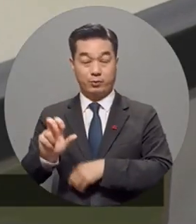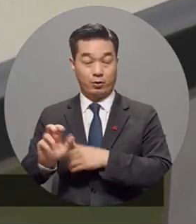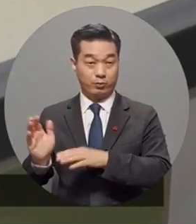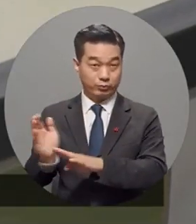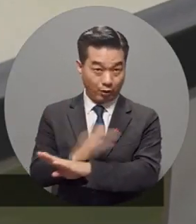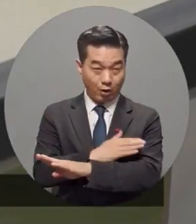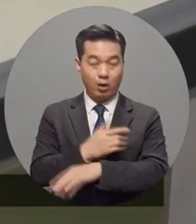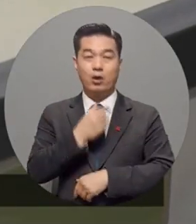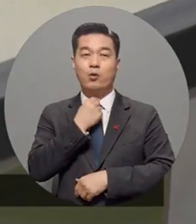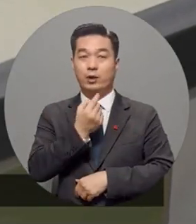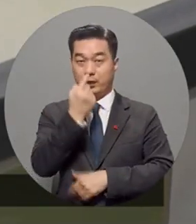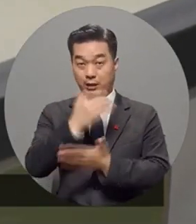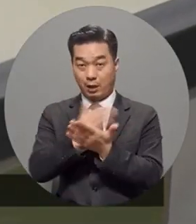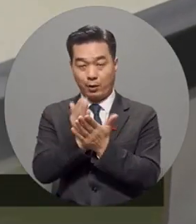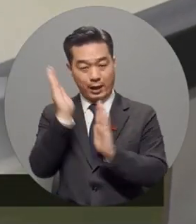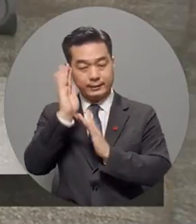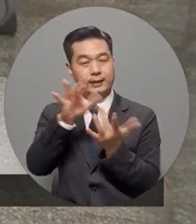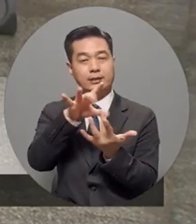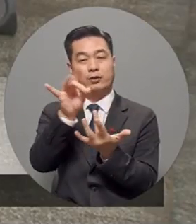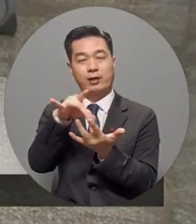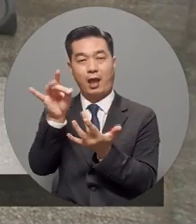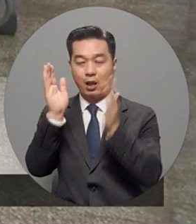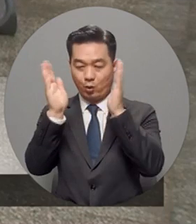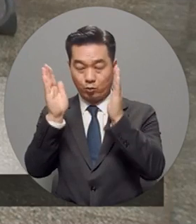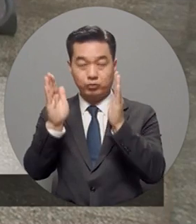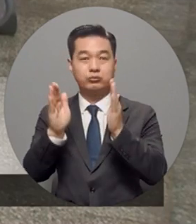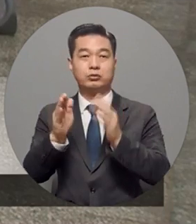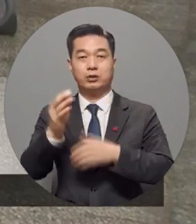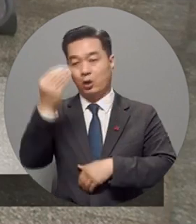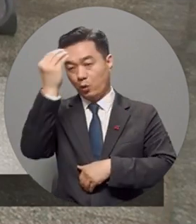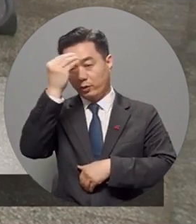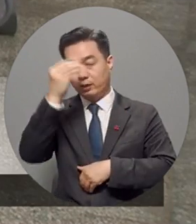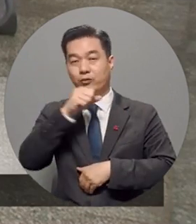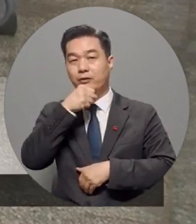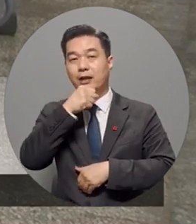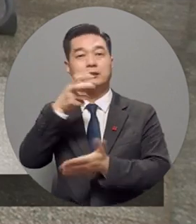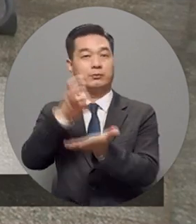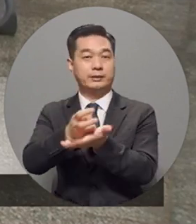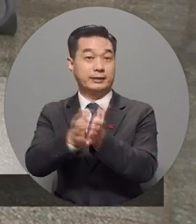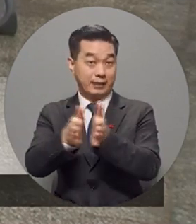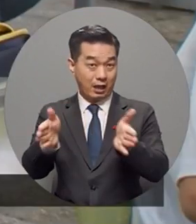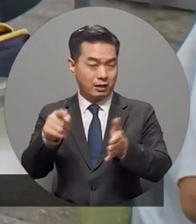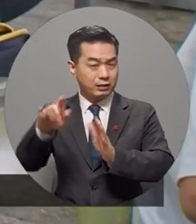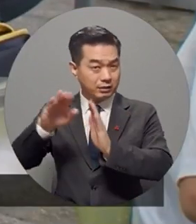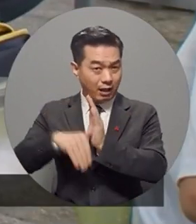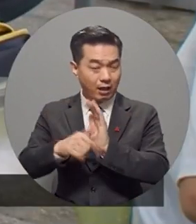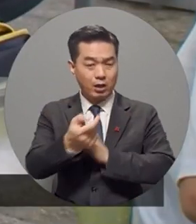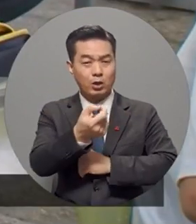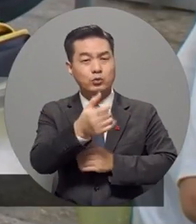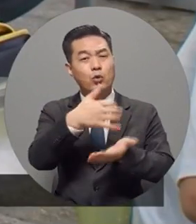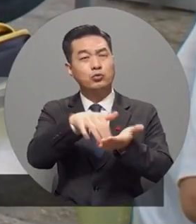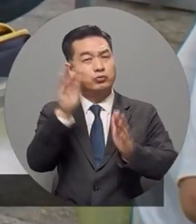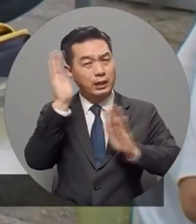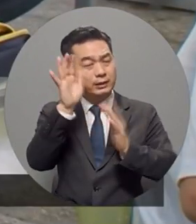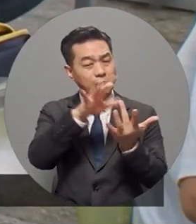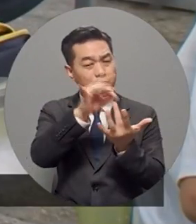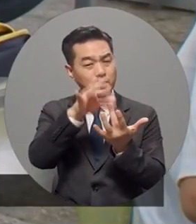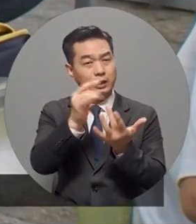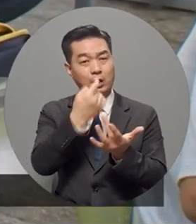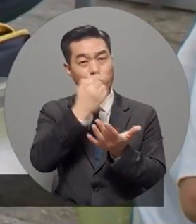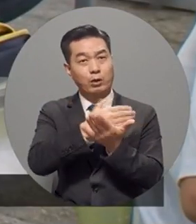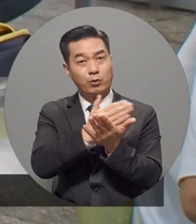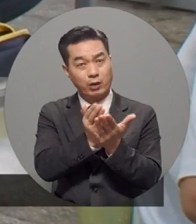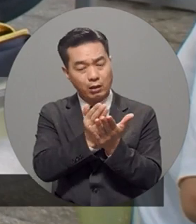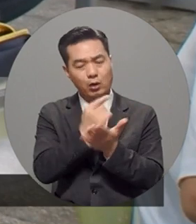원하는 과목을 학생이 선택해 들을 수 있는 고교 학점제가 전면 시행되는데, 이때 소수의 학생이 선택한 과목에서